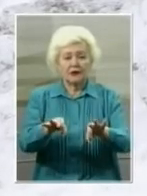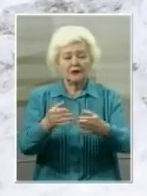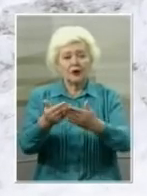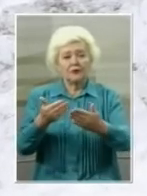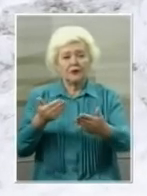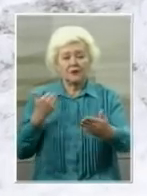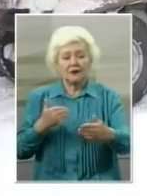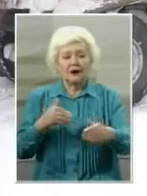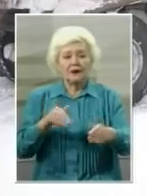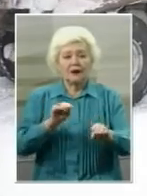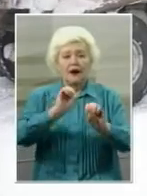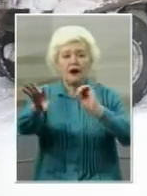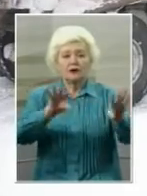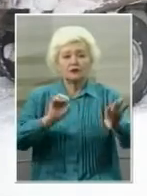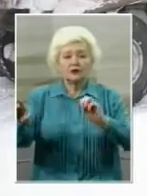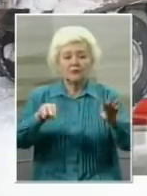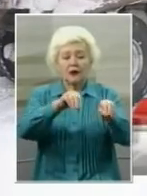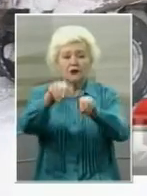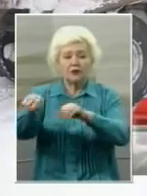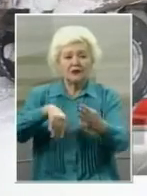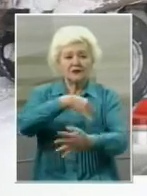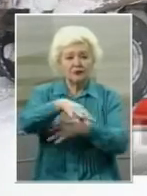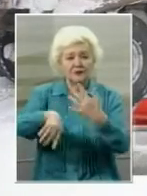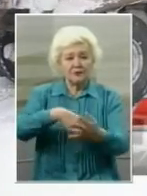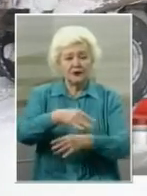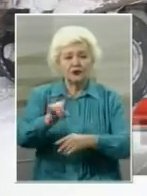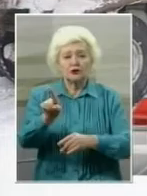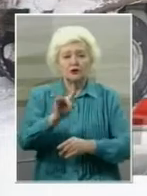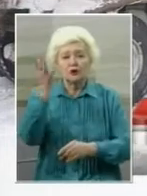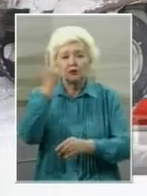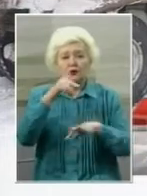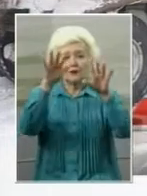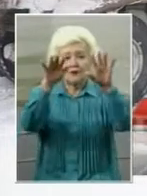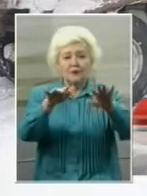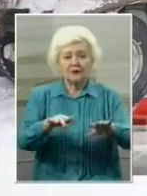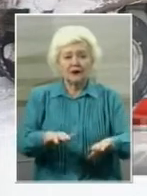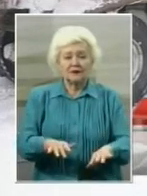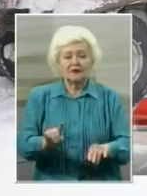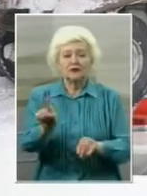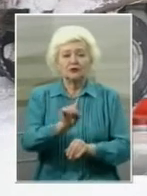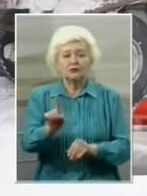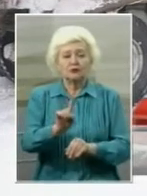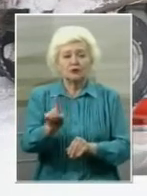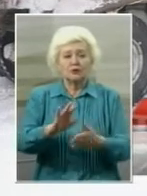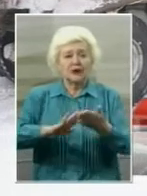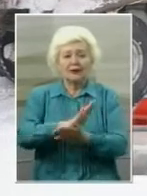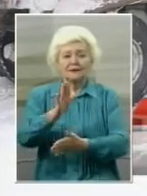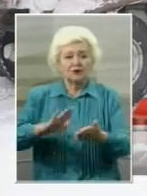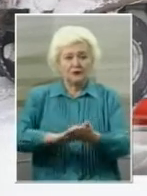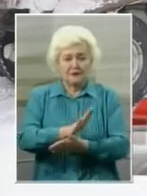предварительно розсипали піскосмесь, щоб коли, ну, коли випадає сніг, щоб не